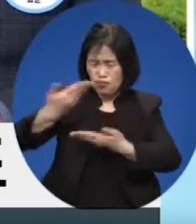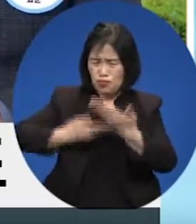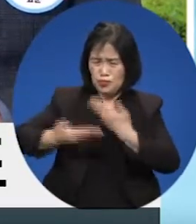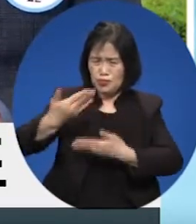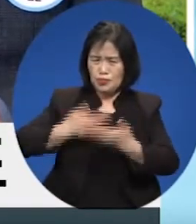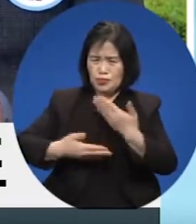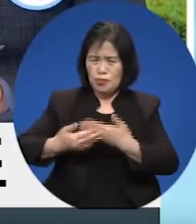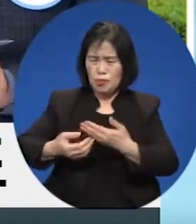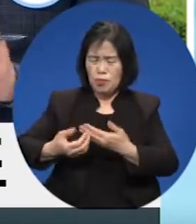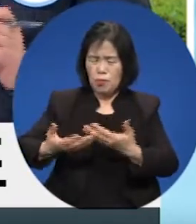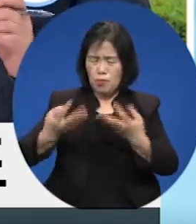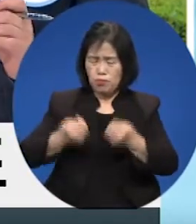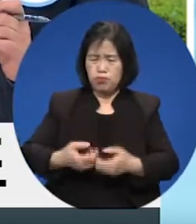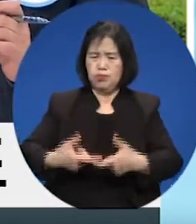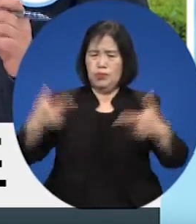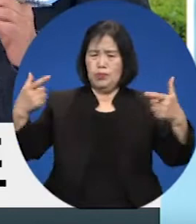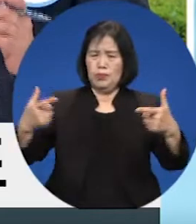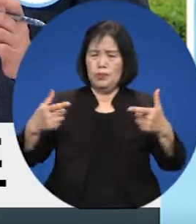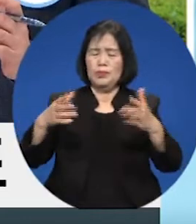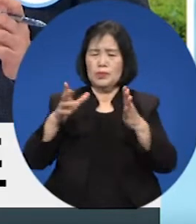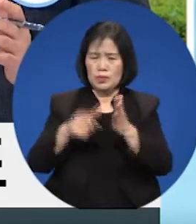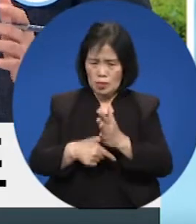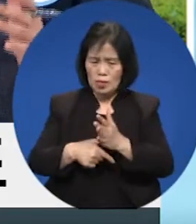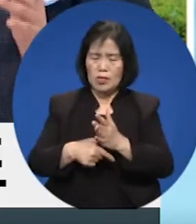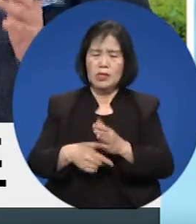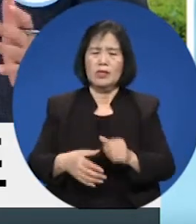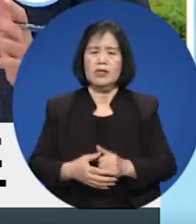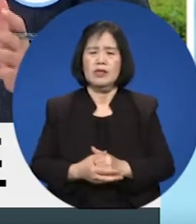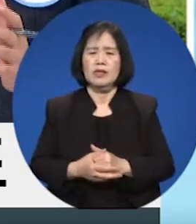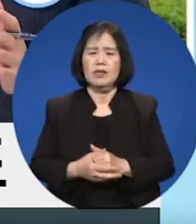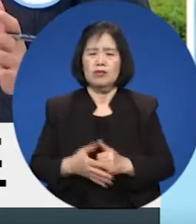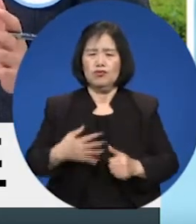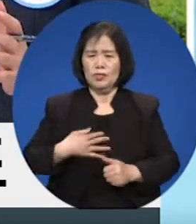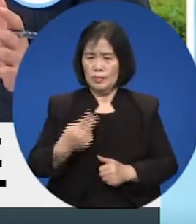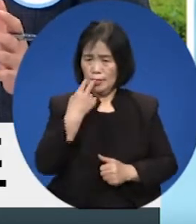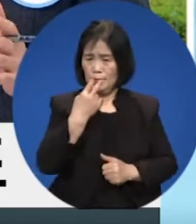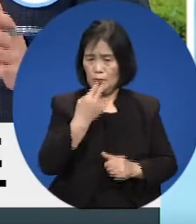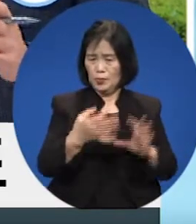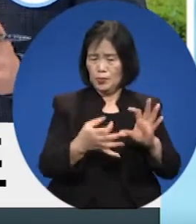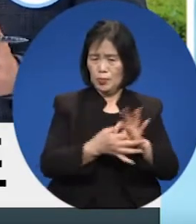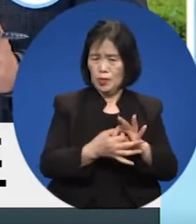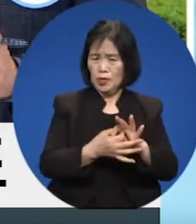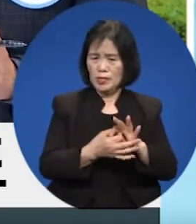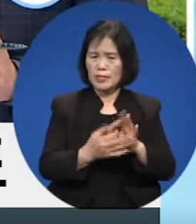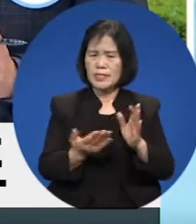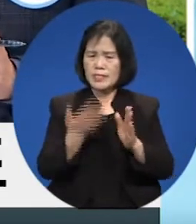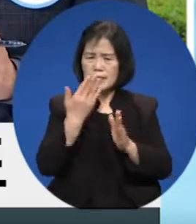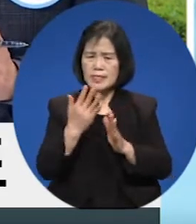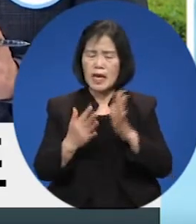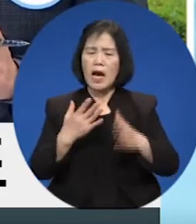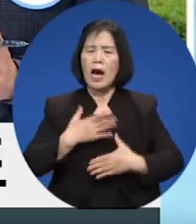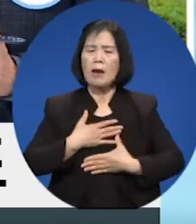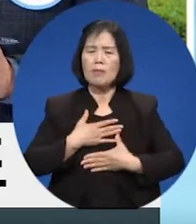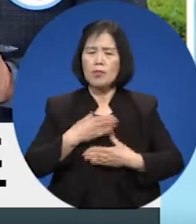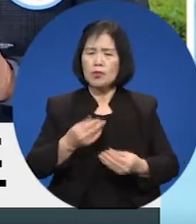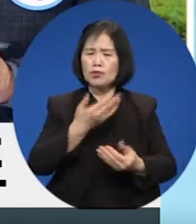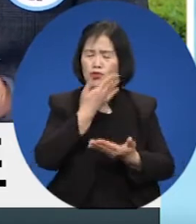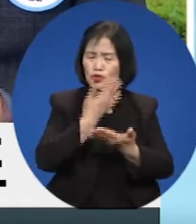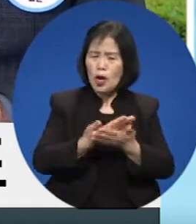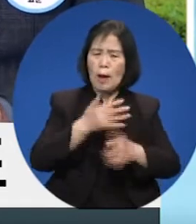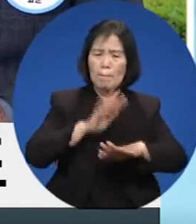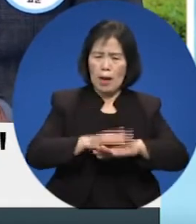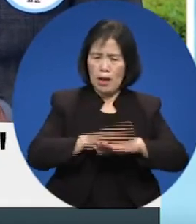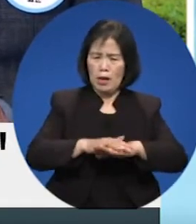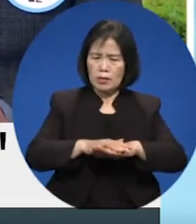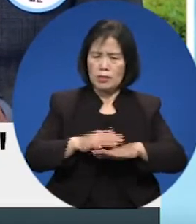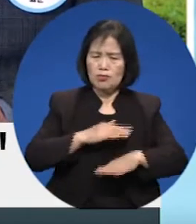가토 주면서 사실 우리 우리의 생명 같은 숨은 식량 안보의 굉장히 중요한 우리의 톱 벗음 우리가